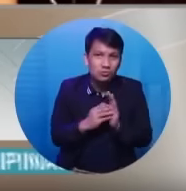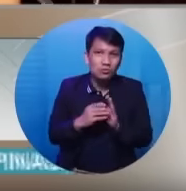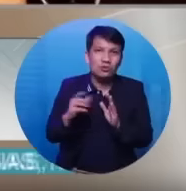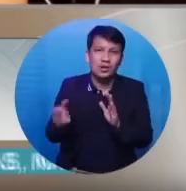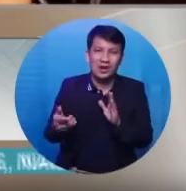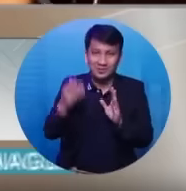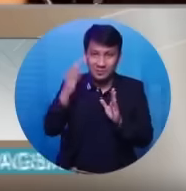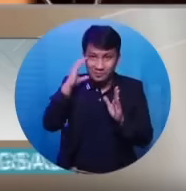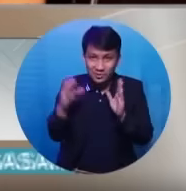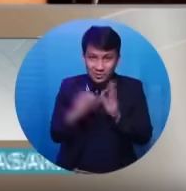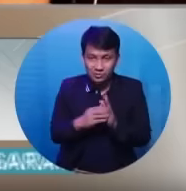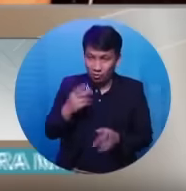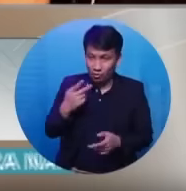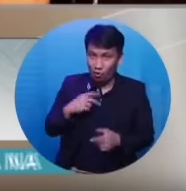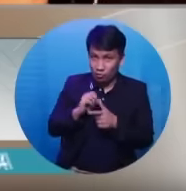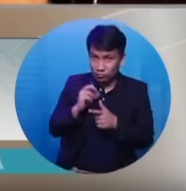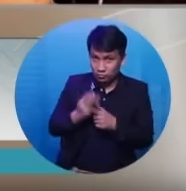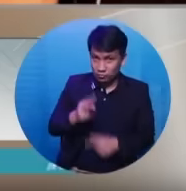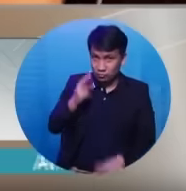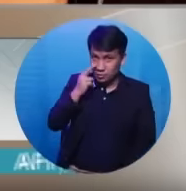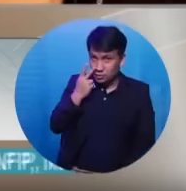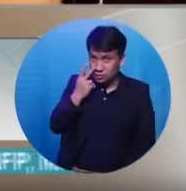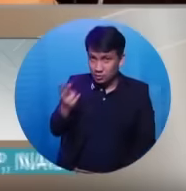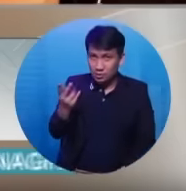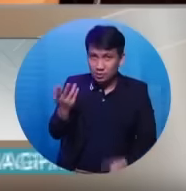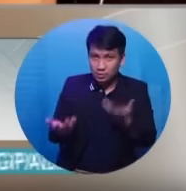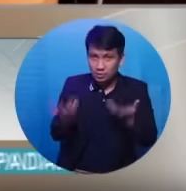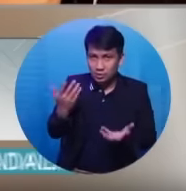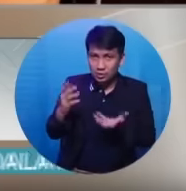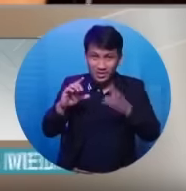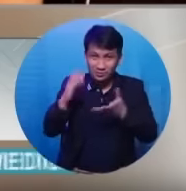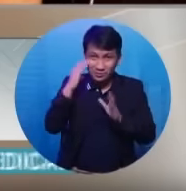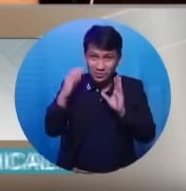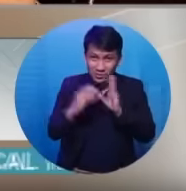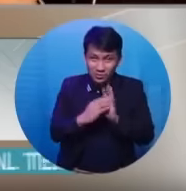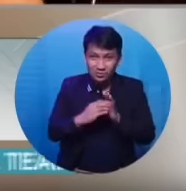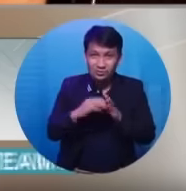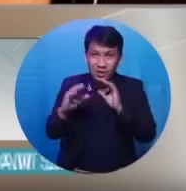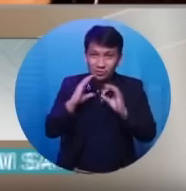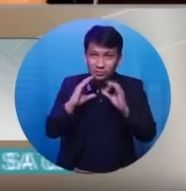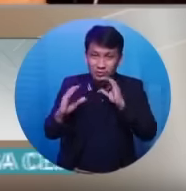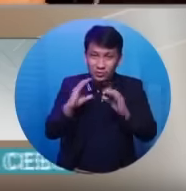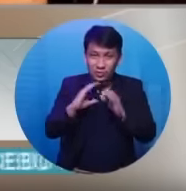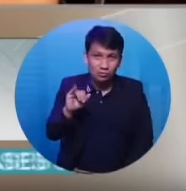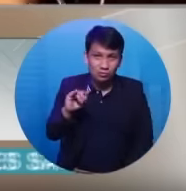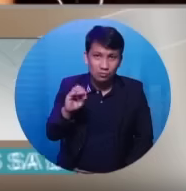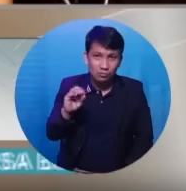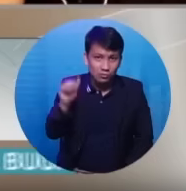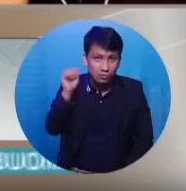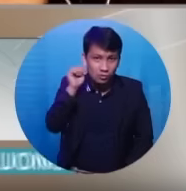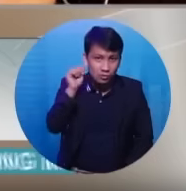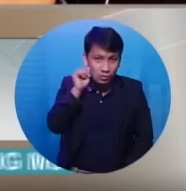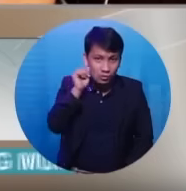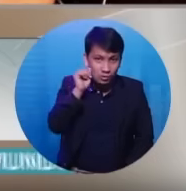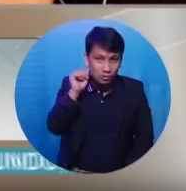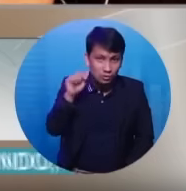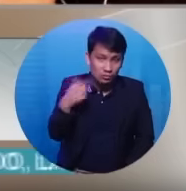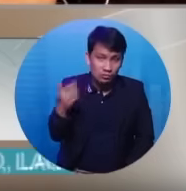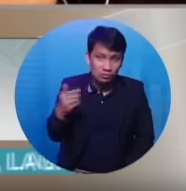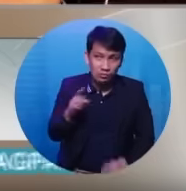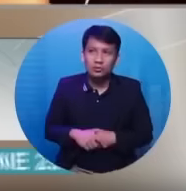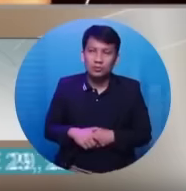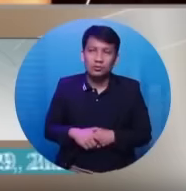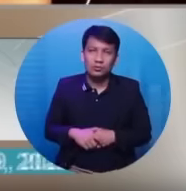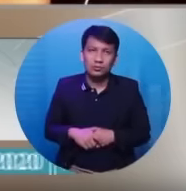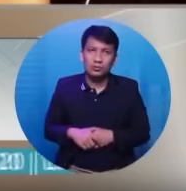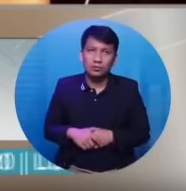O nakita ba ng dalawang mata mo? O meron ka bang mga screenshot? Maaari po ba yung ano, sir, yung audio recording, sir, na nag-uusap